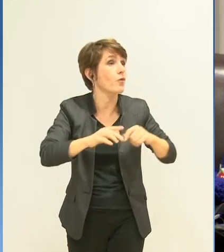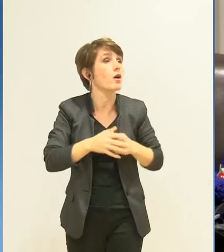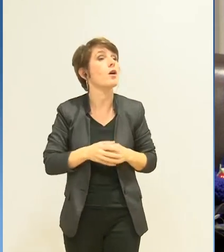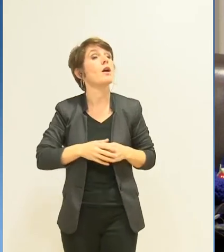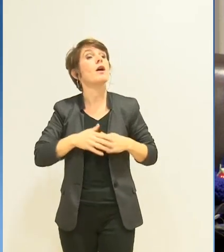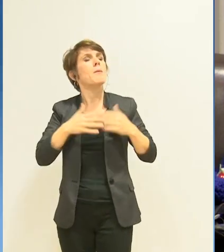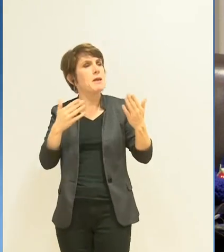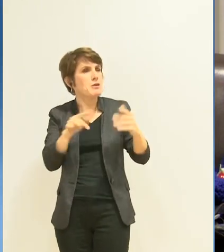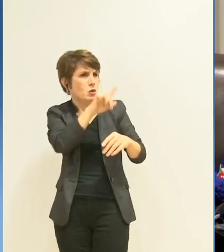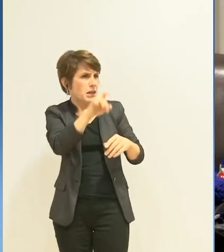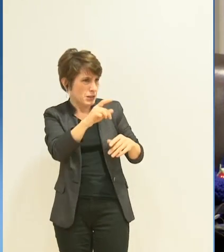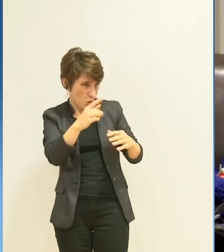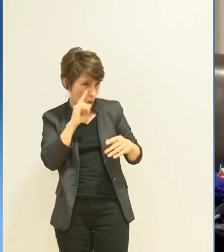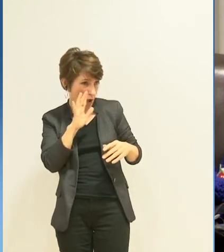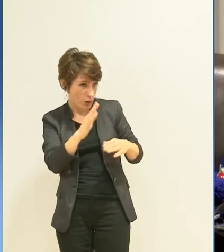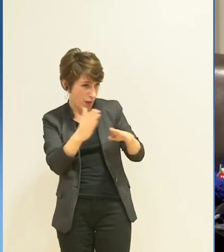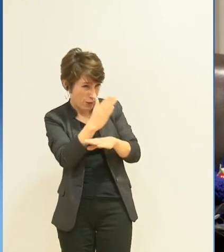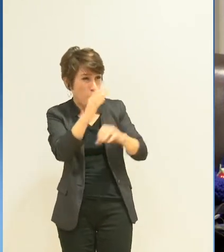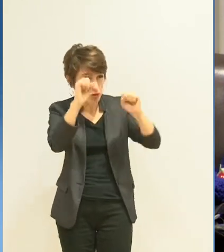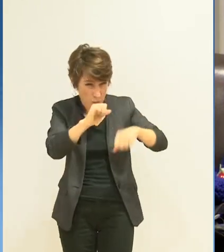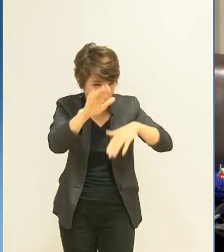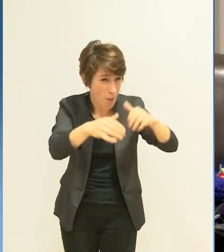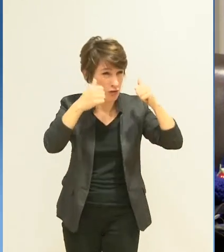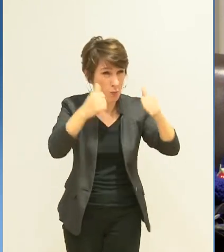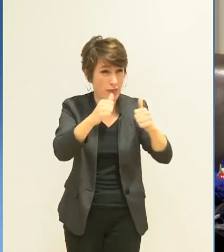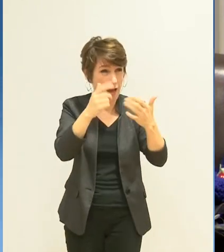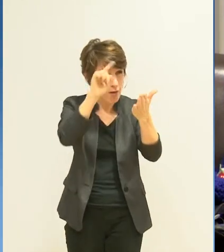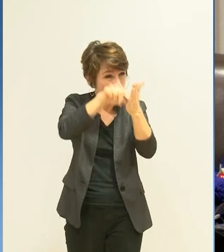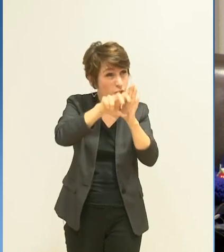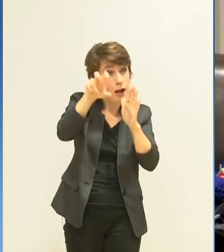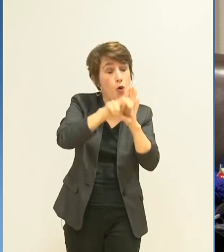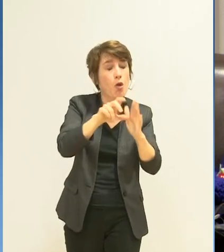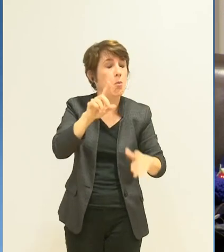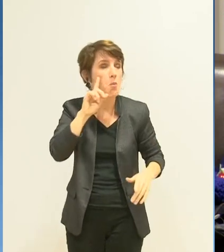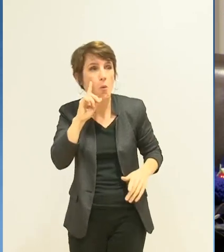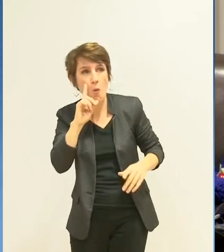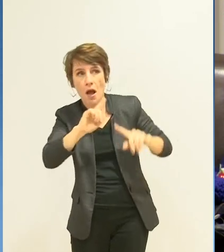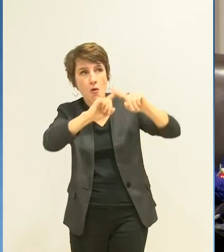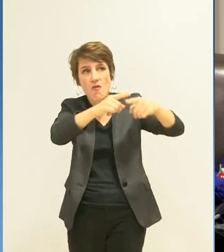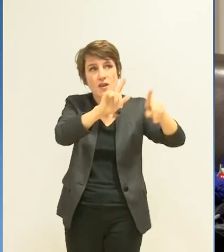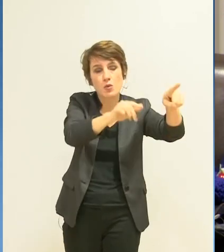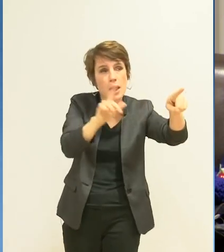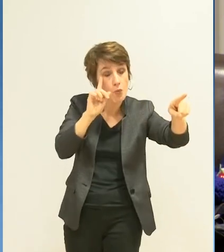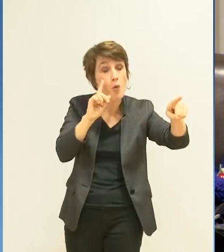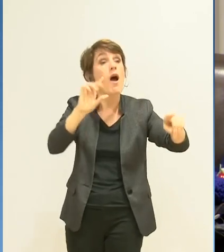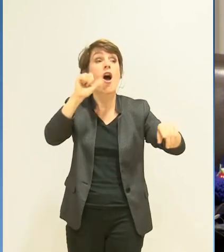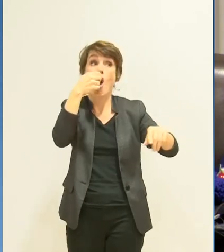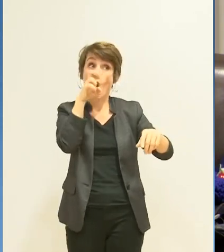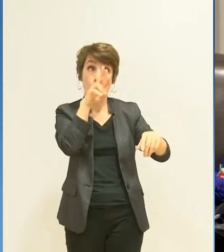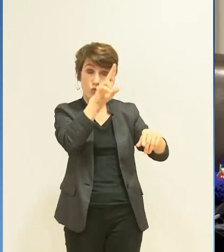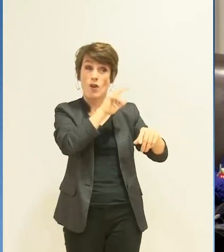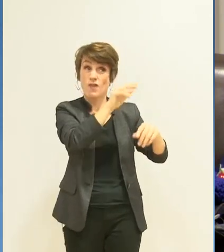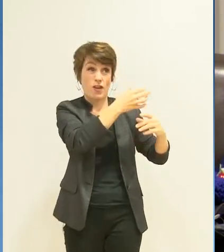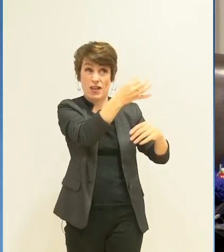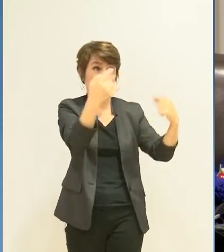projet va bien marcher à grenoble alors que plus tôt d'expérience selon ruv à vous dire le contraire il y a des atouts qui sont vrai qu'ils sont certains